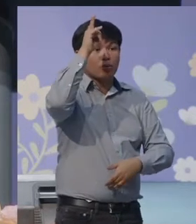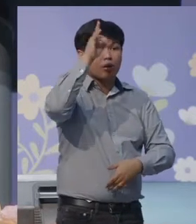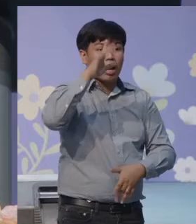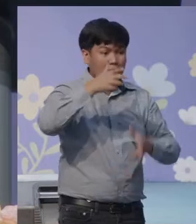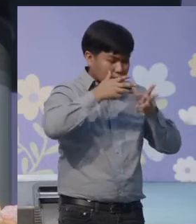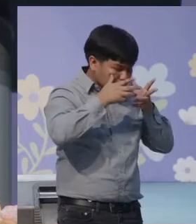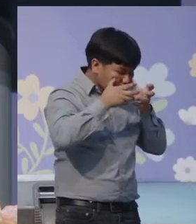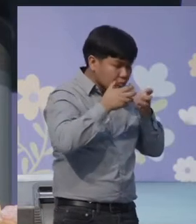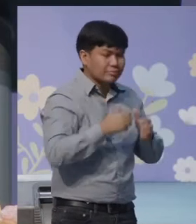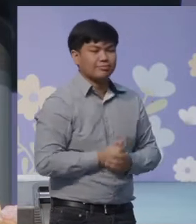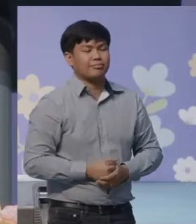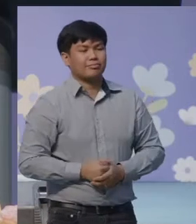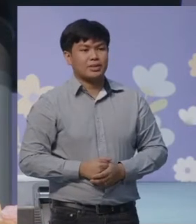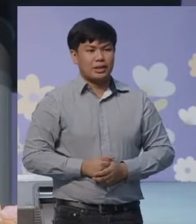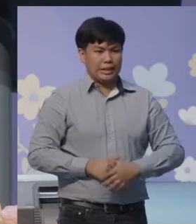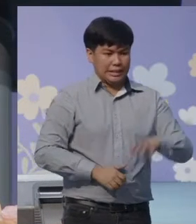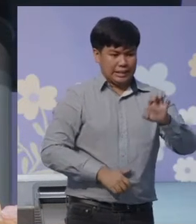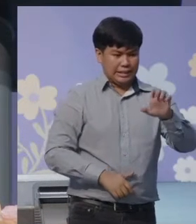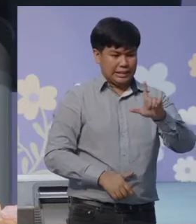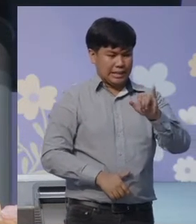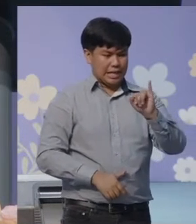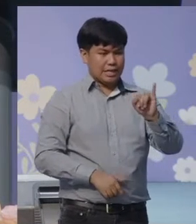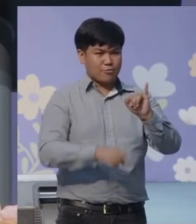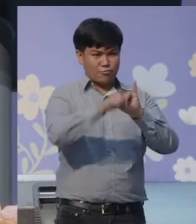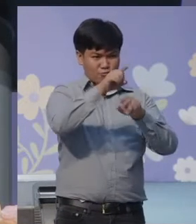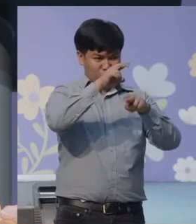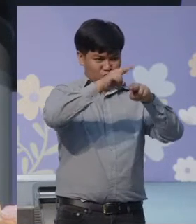So ito si Eli. Alam niyo kanina,